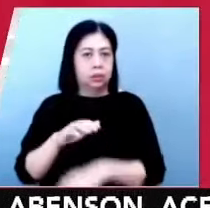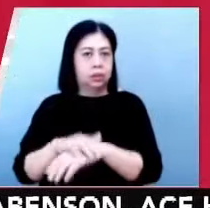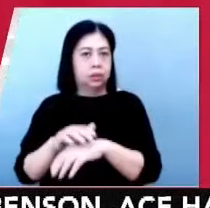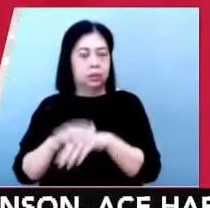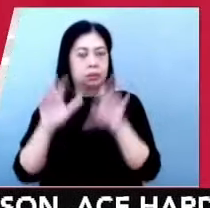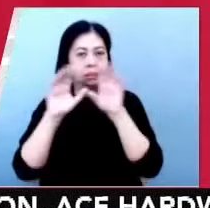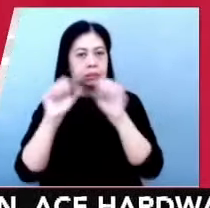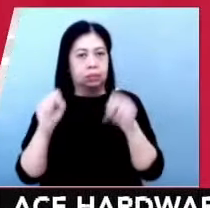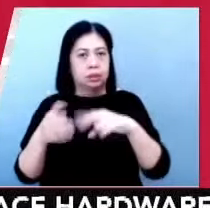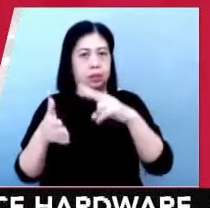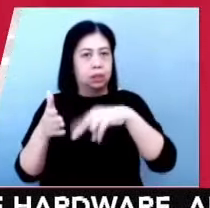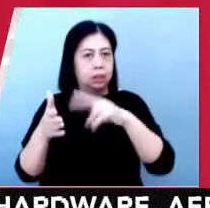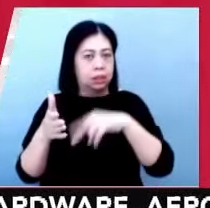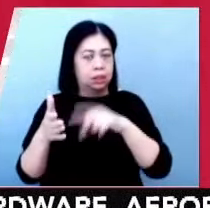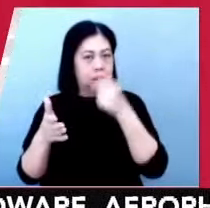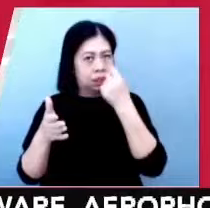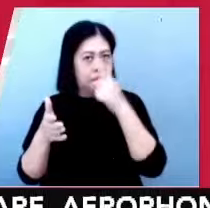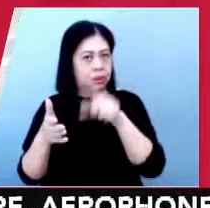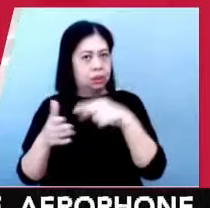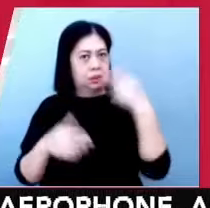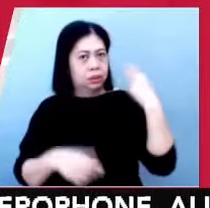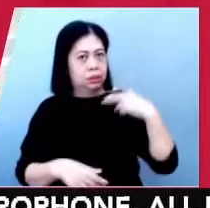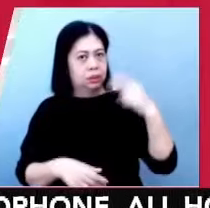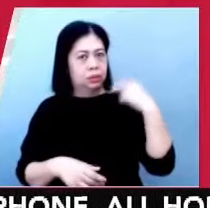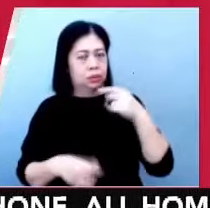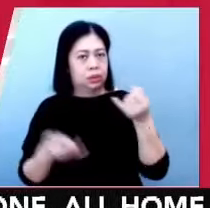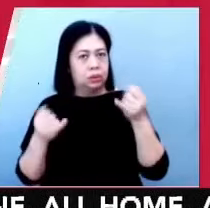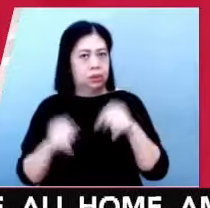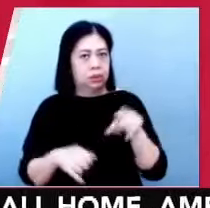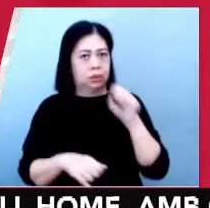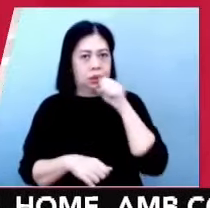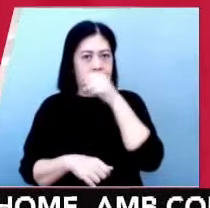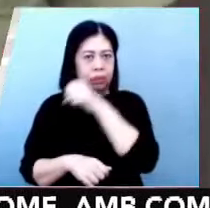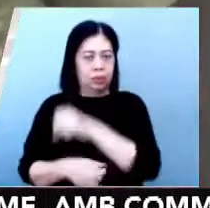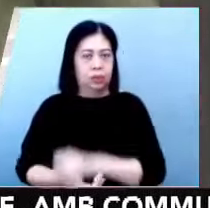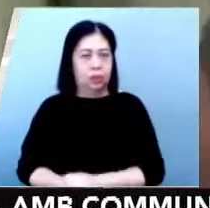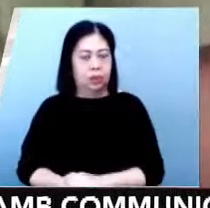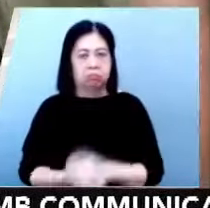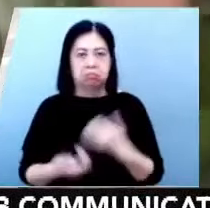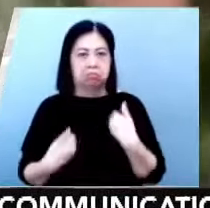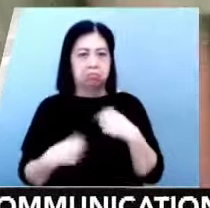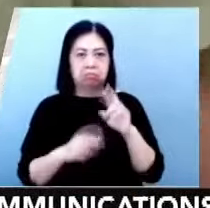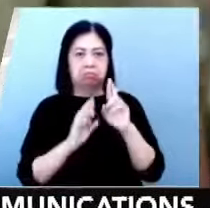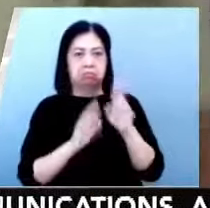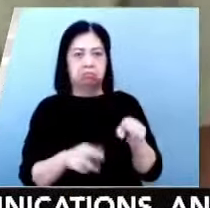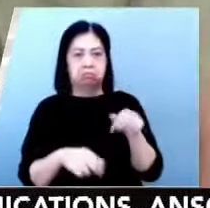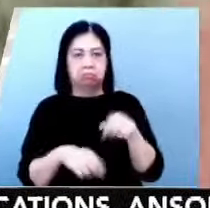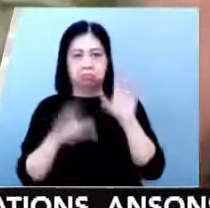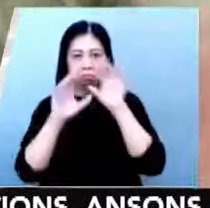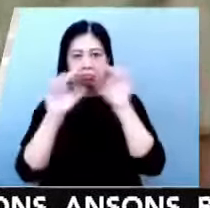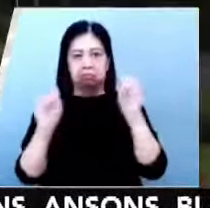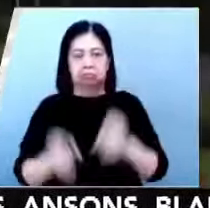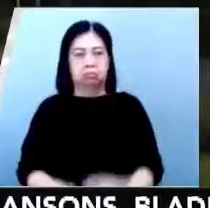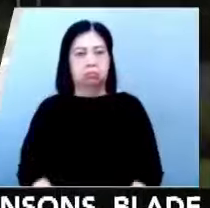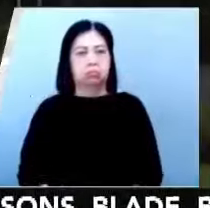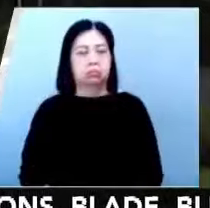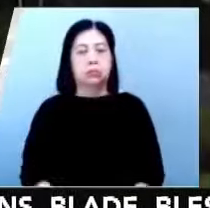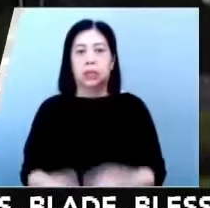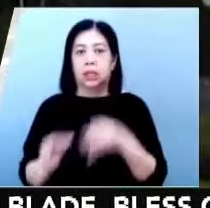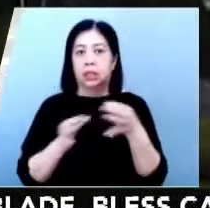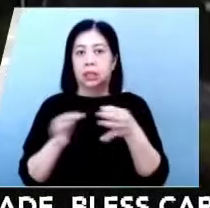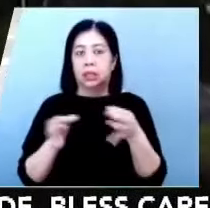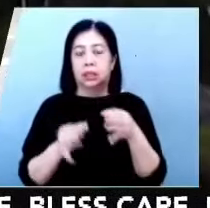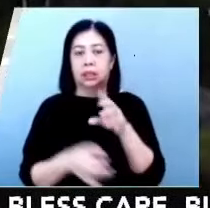magbasa at unawain ang kasaysayan ng isyu ng Taiwan. Wala pang tugon dito ang Malacanang. Paliwanag naman ng Department of